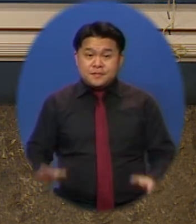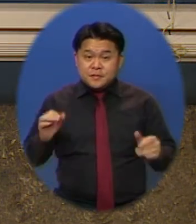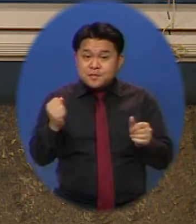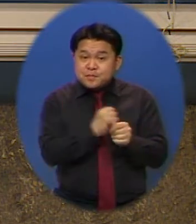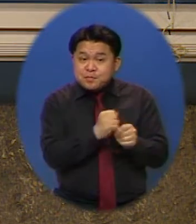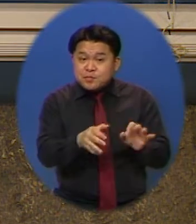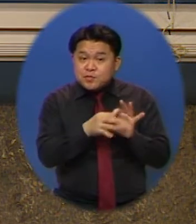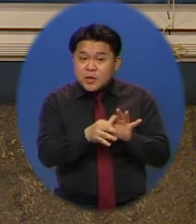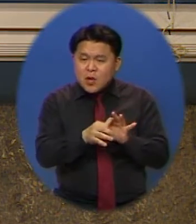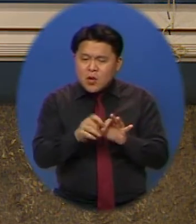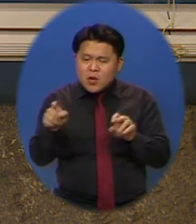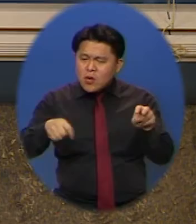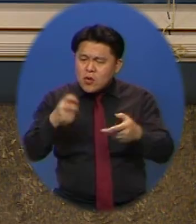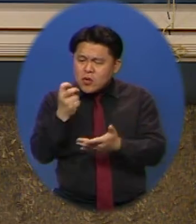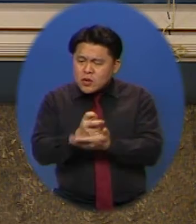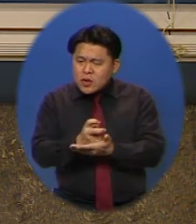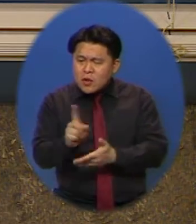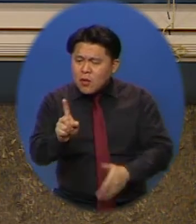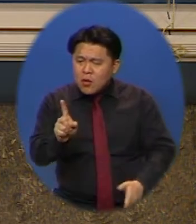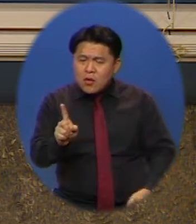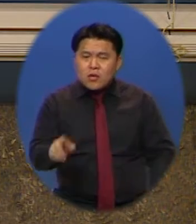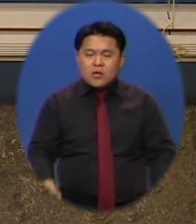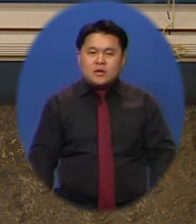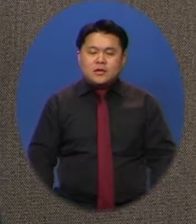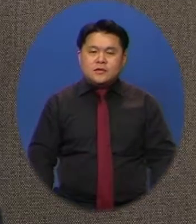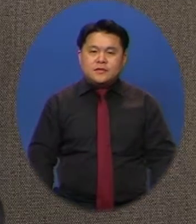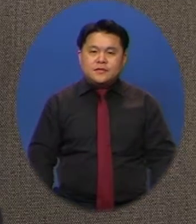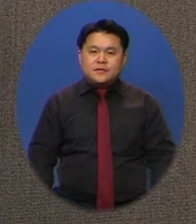아동학대 사건과 관련해서 이런 대책은 없을까요?